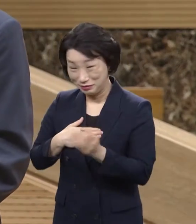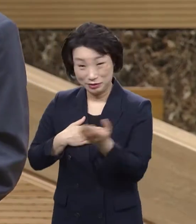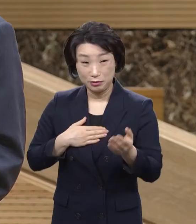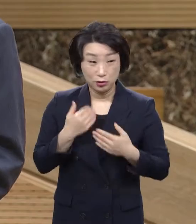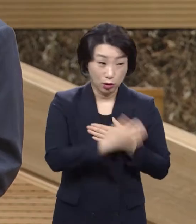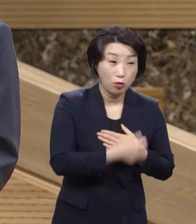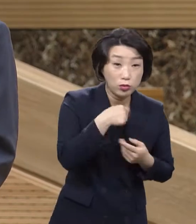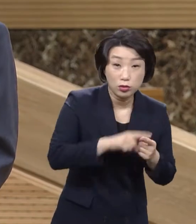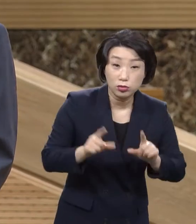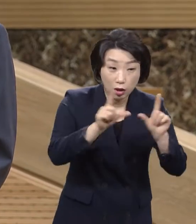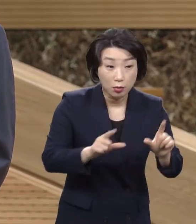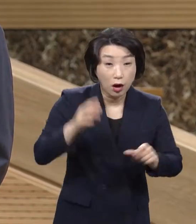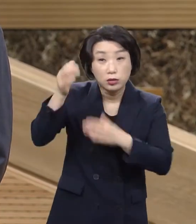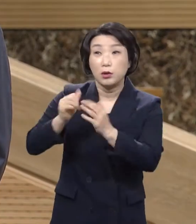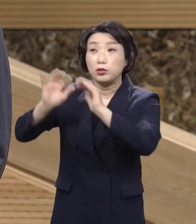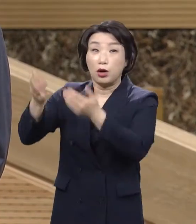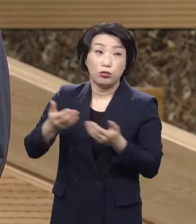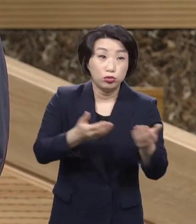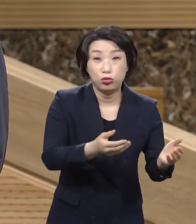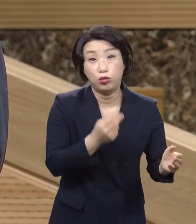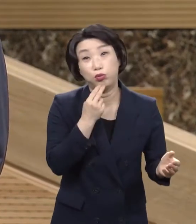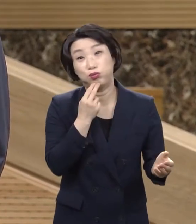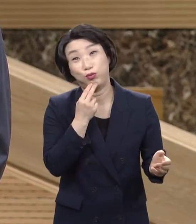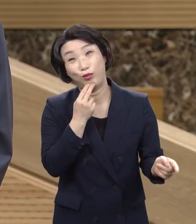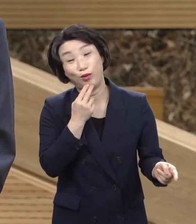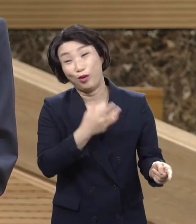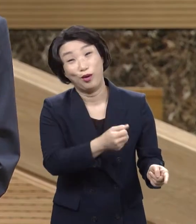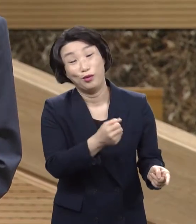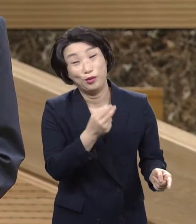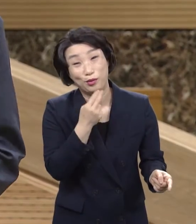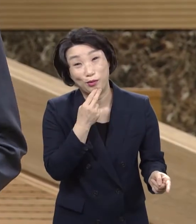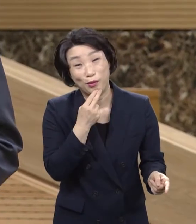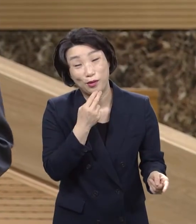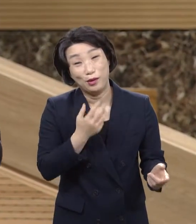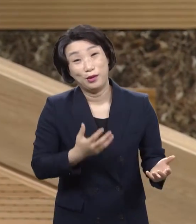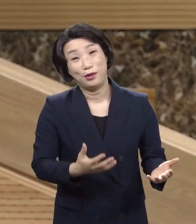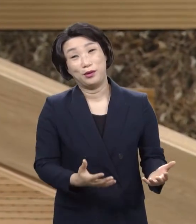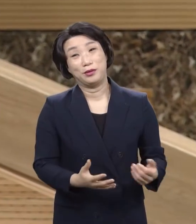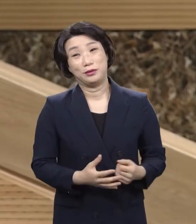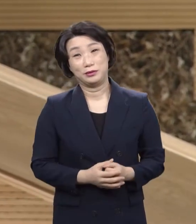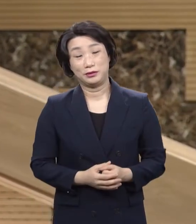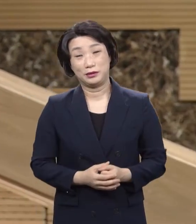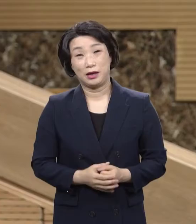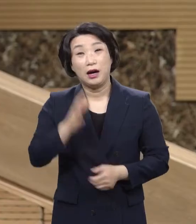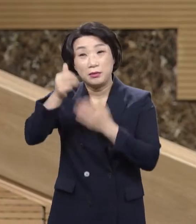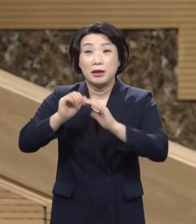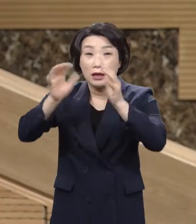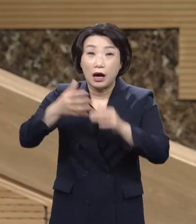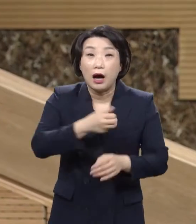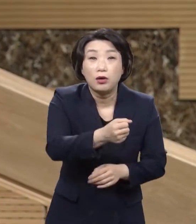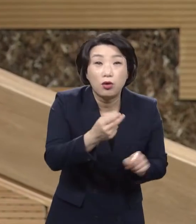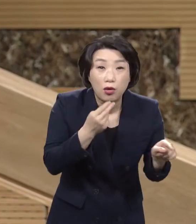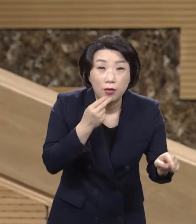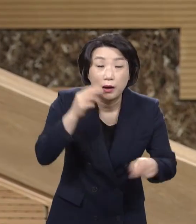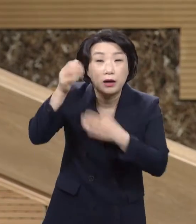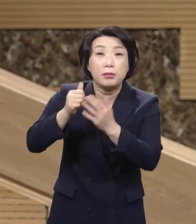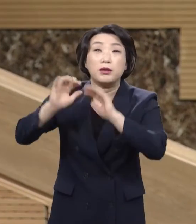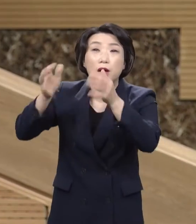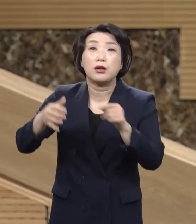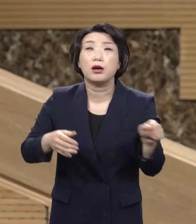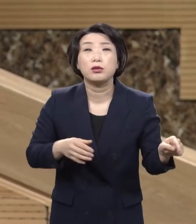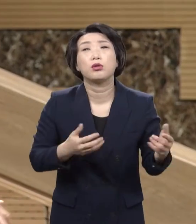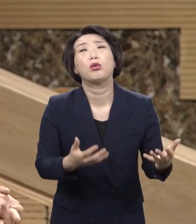육신대로 살면 하나님의 나라를 얻을 수 없다고 말했으니, 얻을 수 없는 하나님의